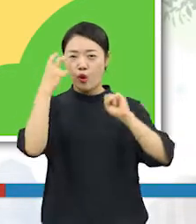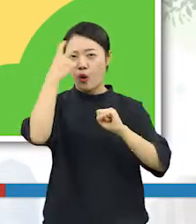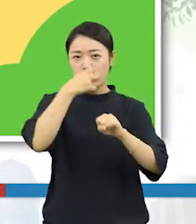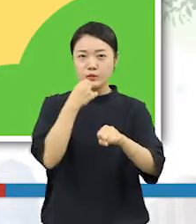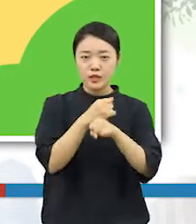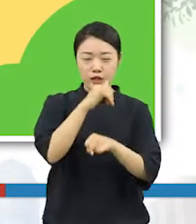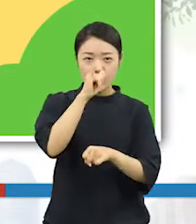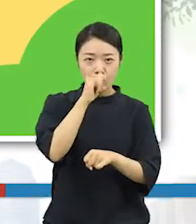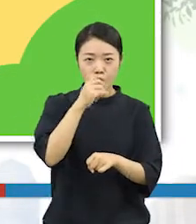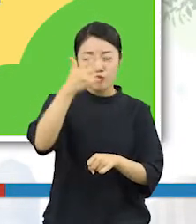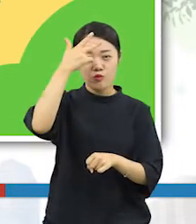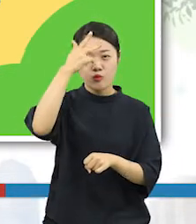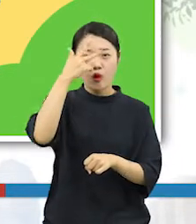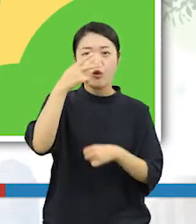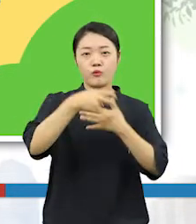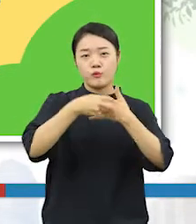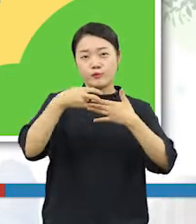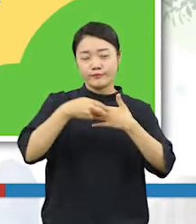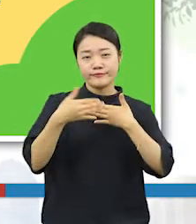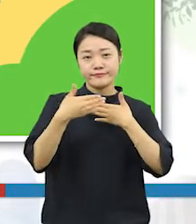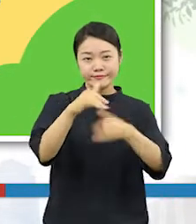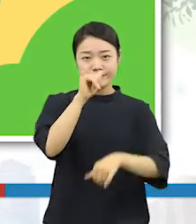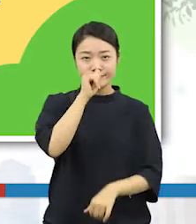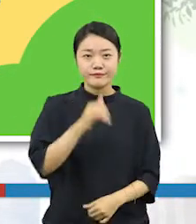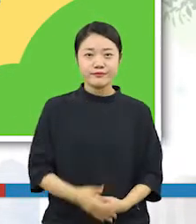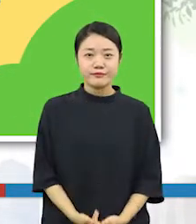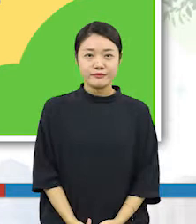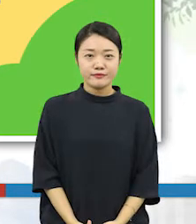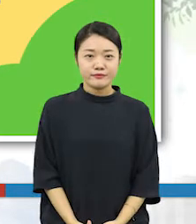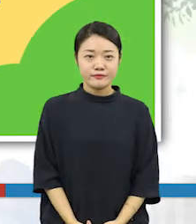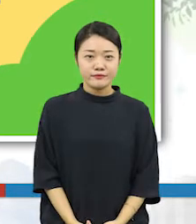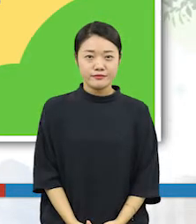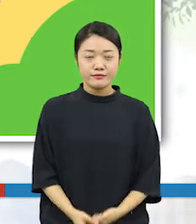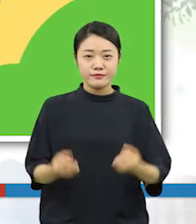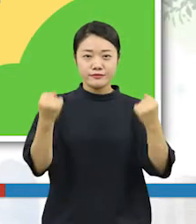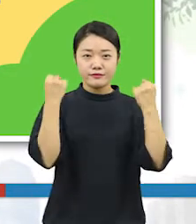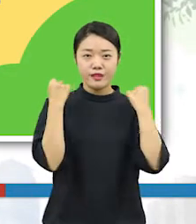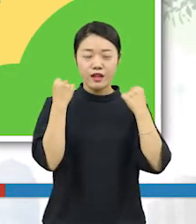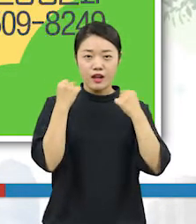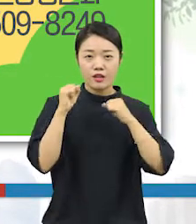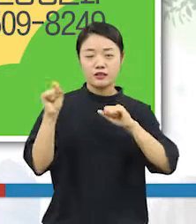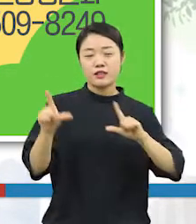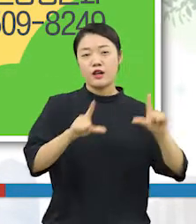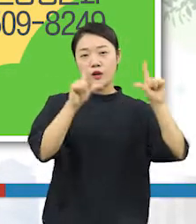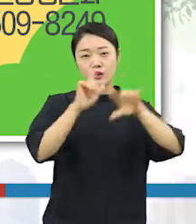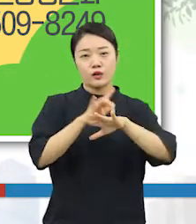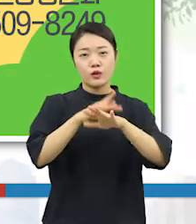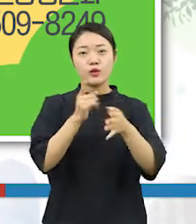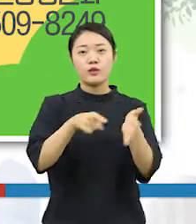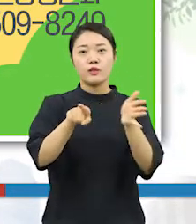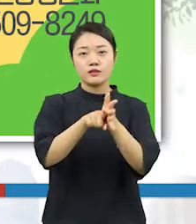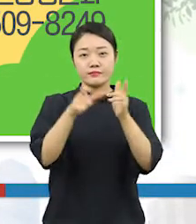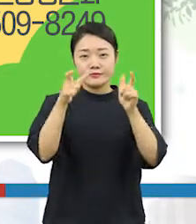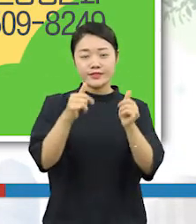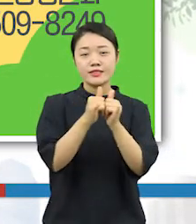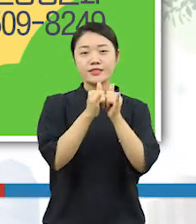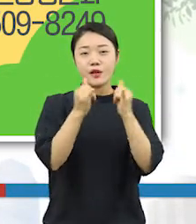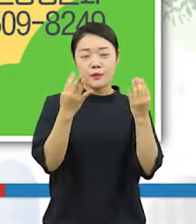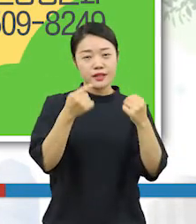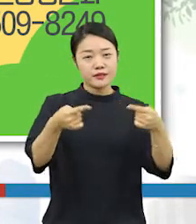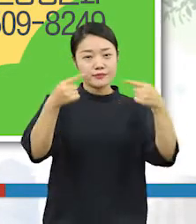검사 등이며 부평구 보건소에서 진행됩니다. 건강한 생활 습관 형성을 위해 구민들의 많은 참여